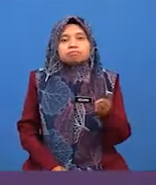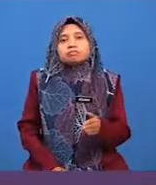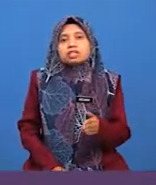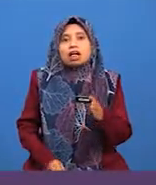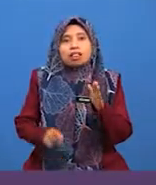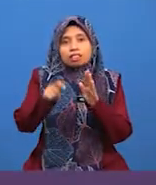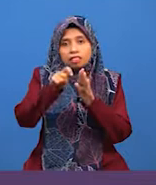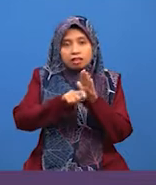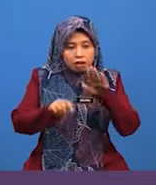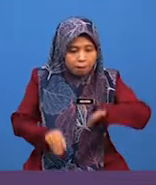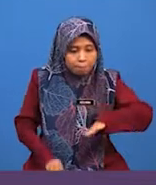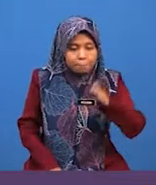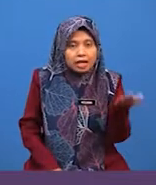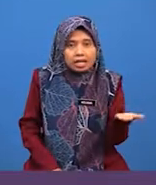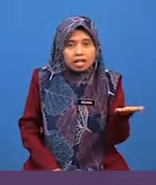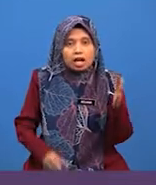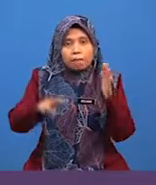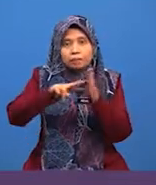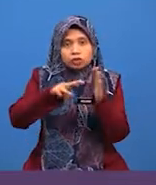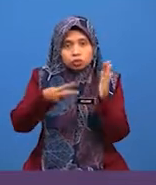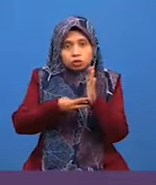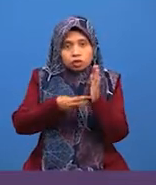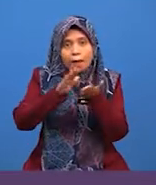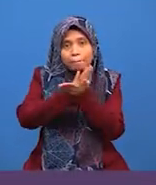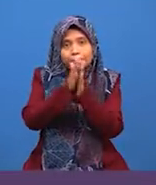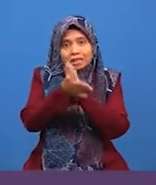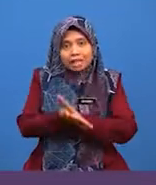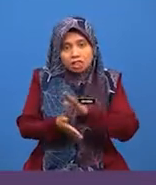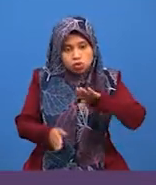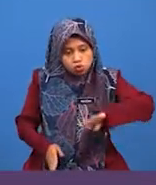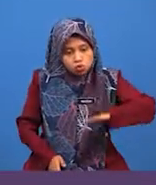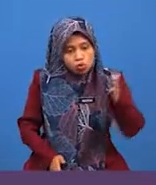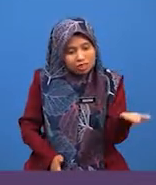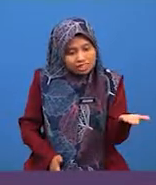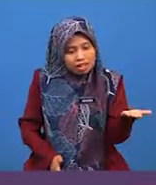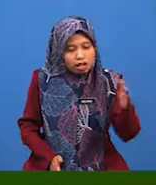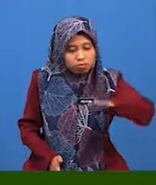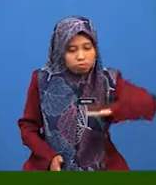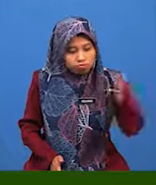Perkataan terbalik bermaksud menjadi songsang letaknya.